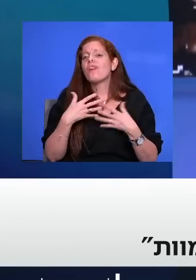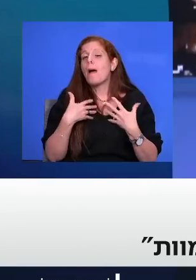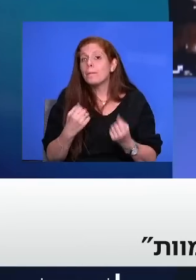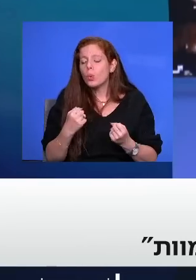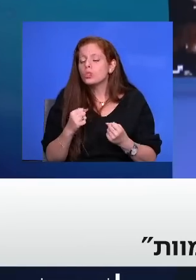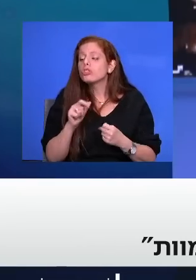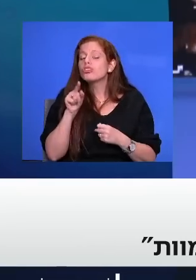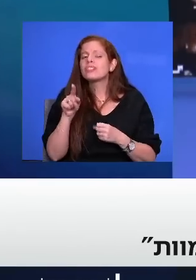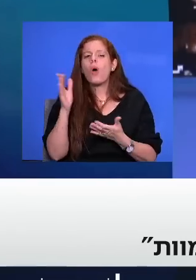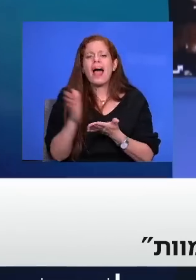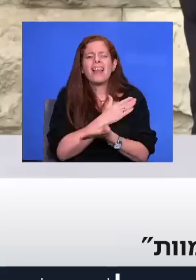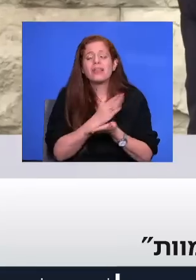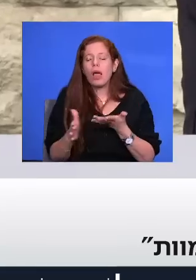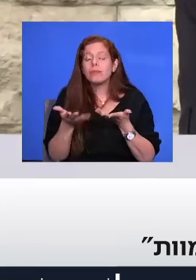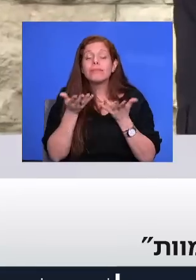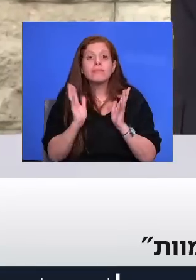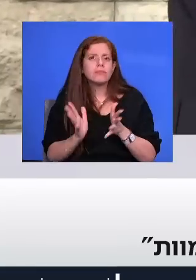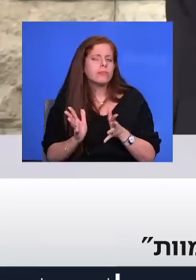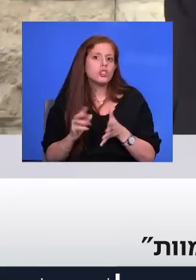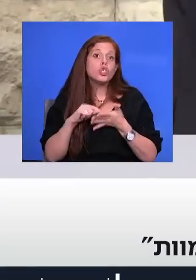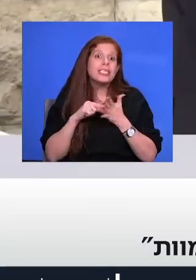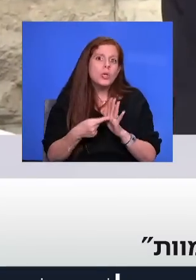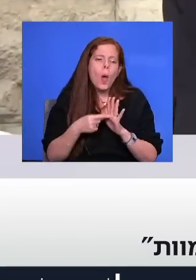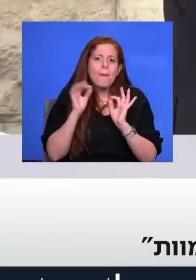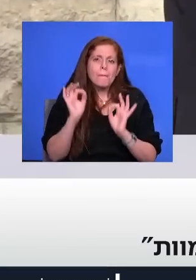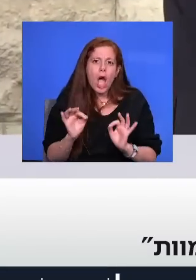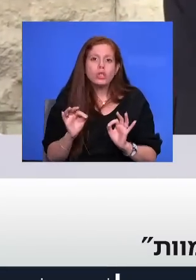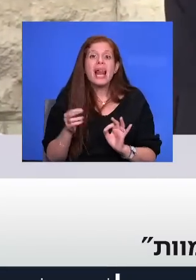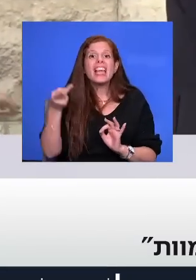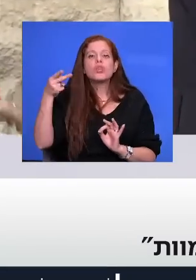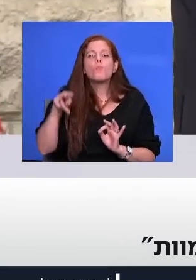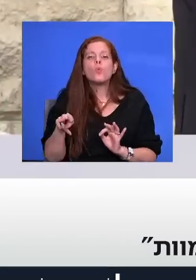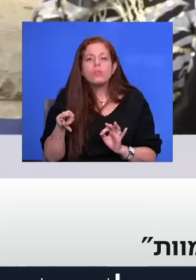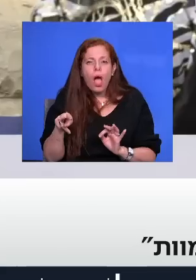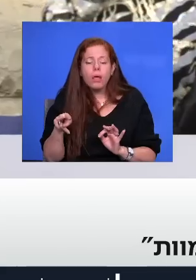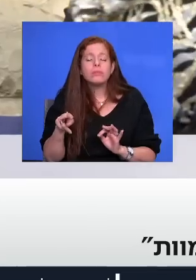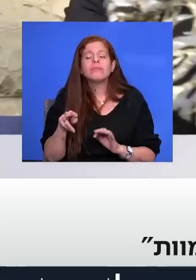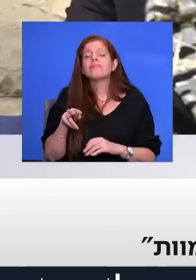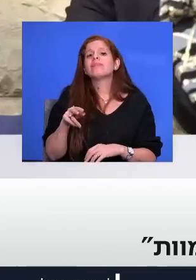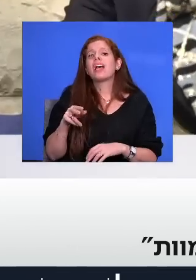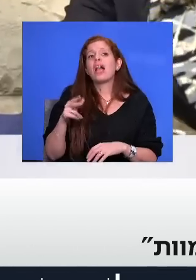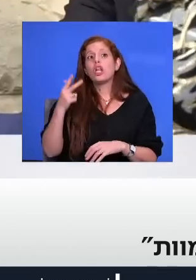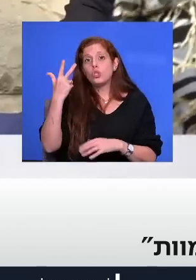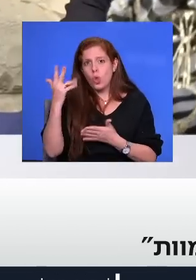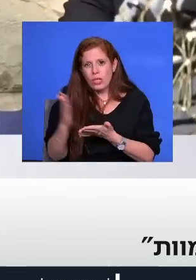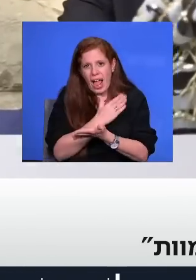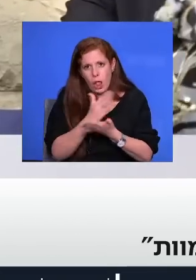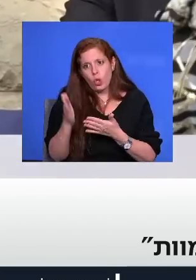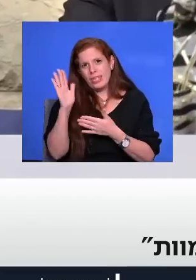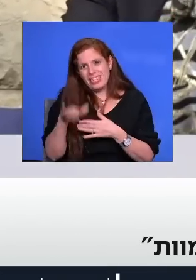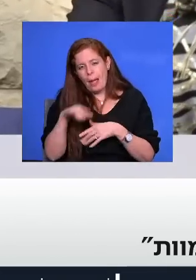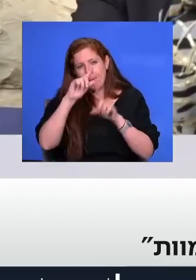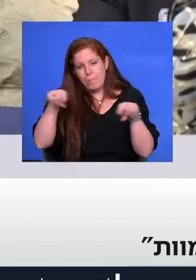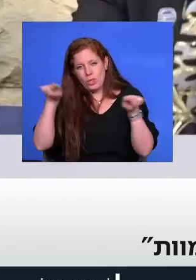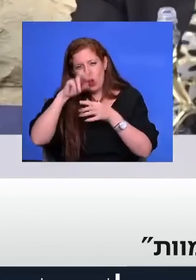שמדובר בהחלטה אומללה שתגרום ממש לתמותה. שלוש ההחלטות, גם ביטול המס על